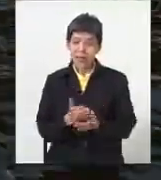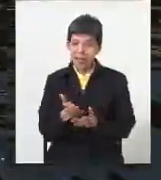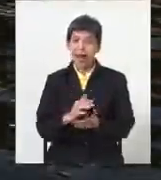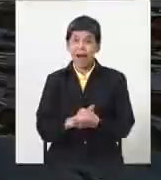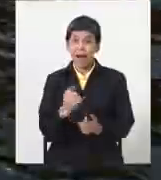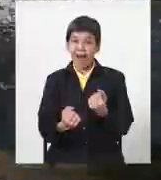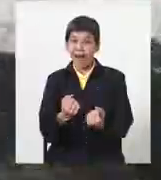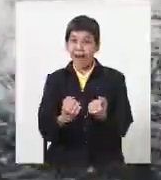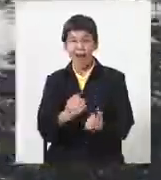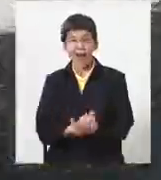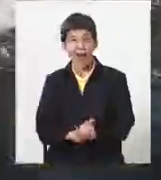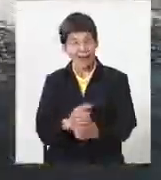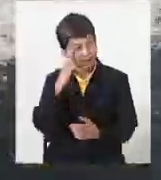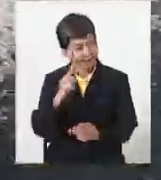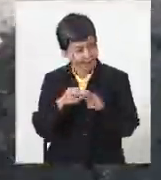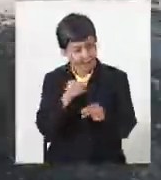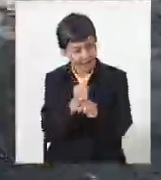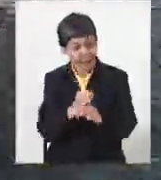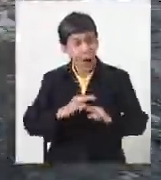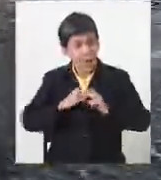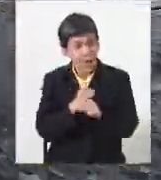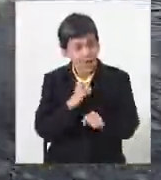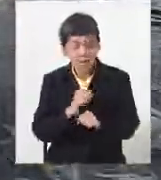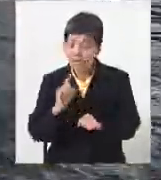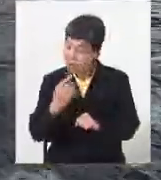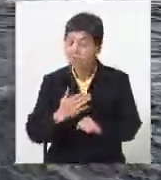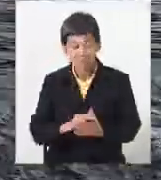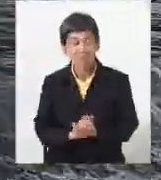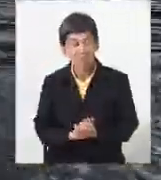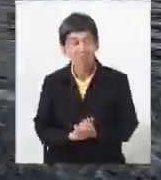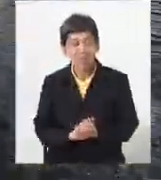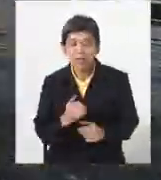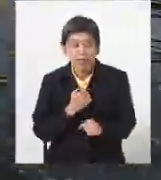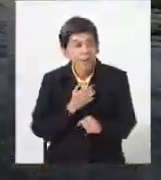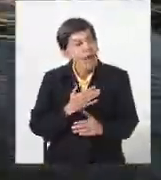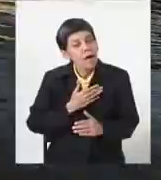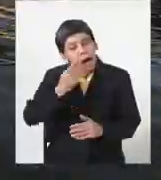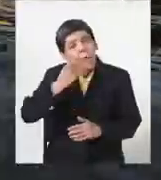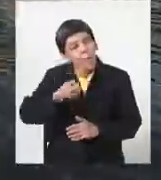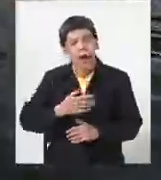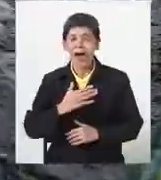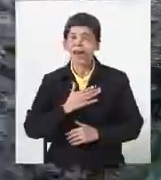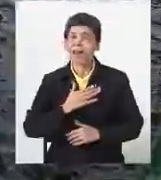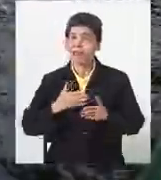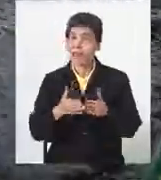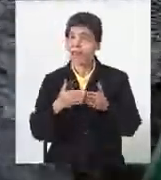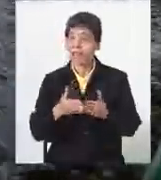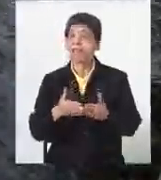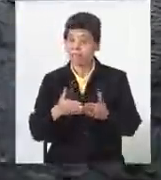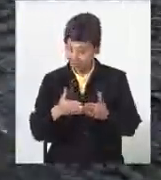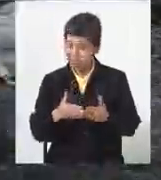หารยาวที่พี่ยุทธและทีมเนี่ยผลิตขึ้นมาเองได้สร้างขึ้นมาเองกับมือนะเพื่อรักษาไว้